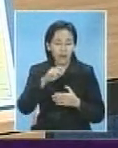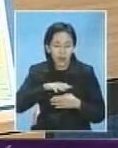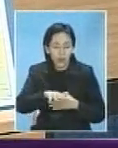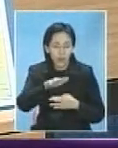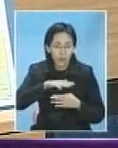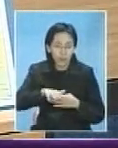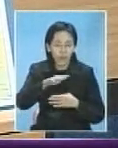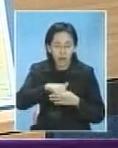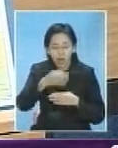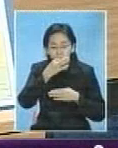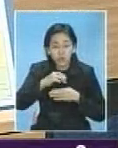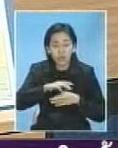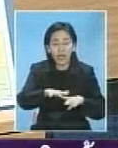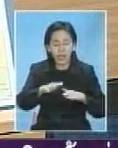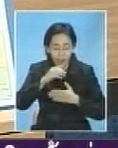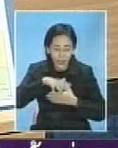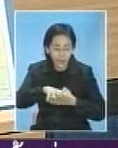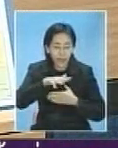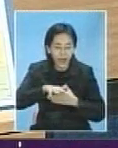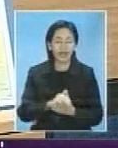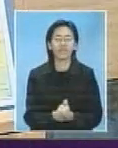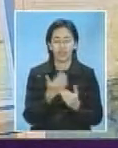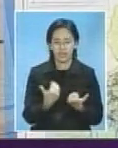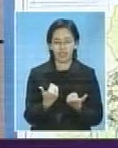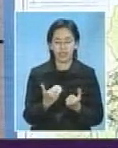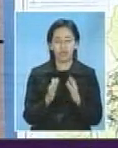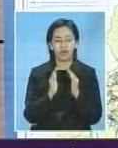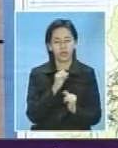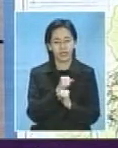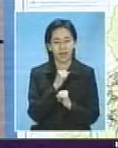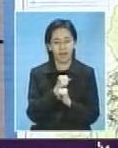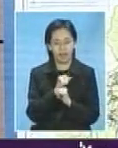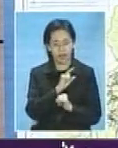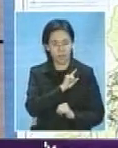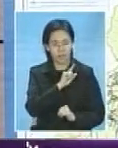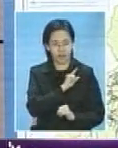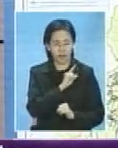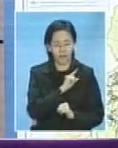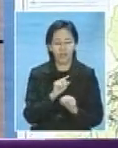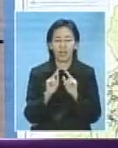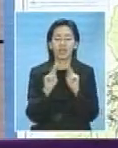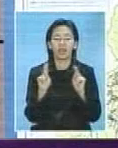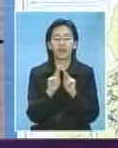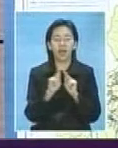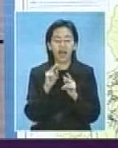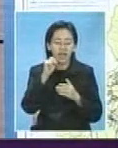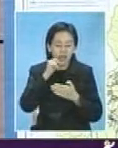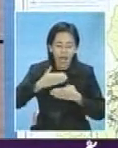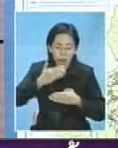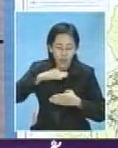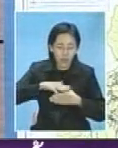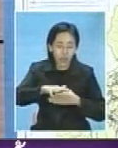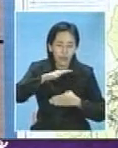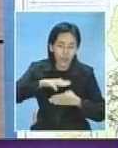การผันน้ำลงสู่ทะเลนั้นกลับเป็นกลไกที่บุคลากรที่รับผิดชอบในคณะกรรมการผันน้ำลงสู่ทะเลนั้น